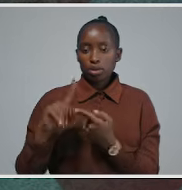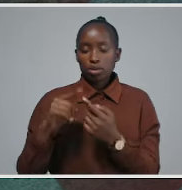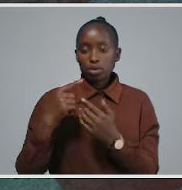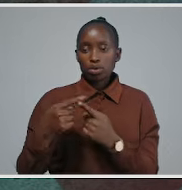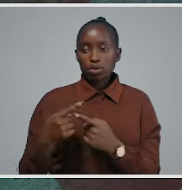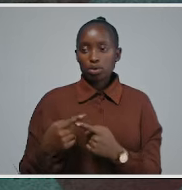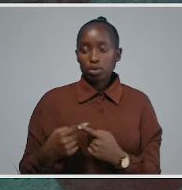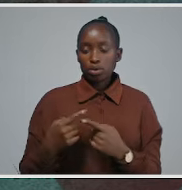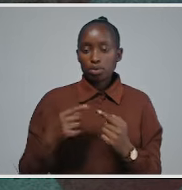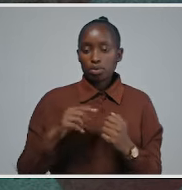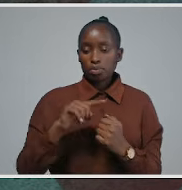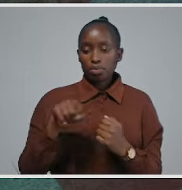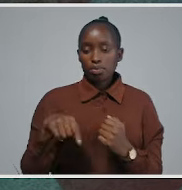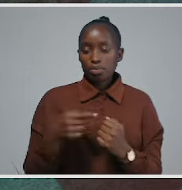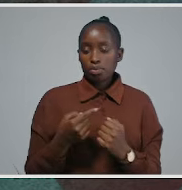1,147 mwaka